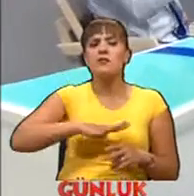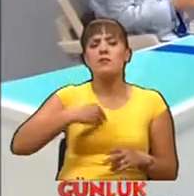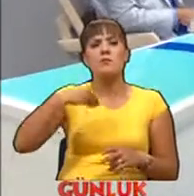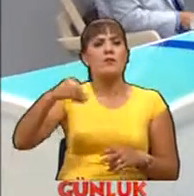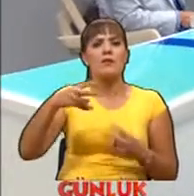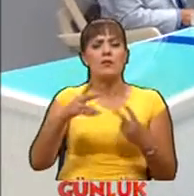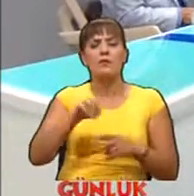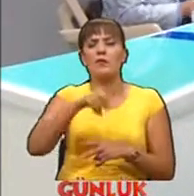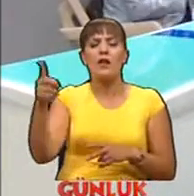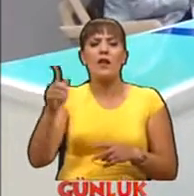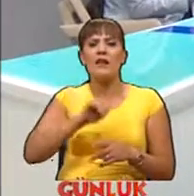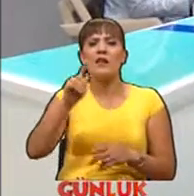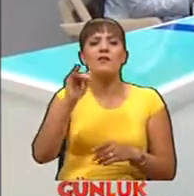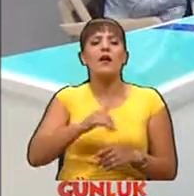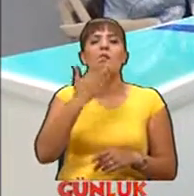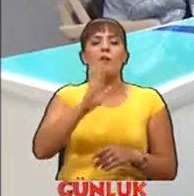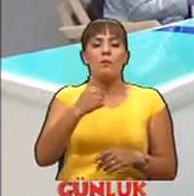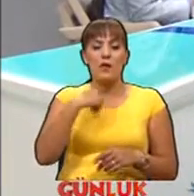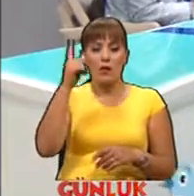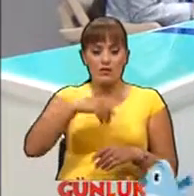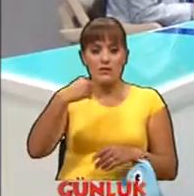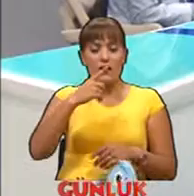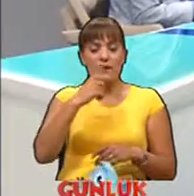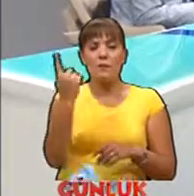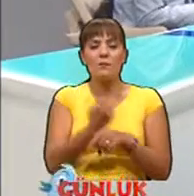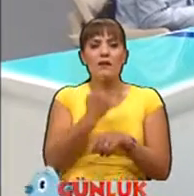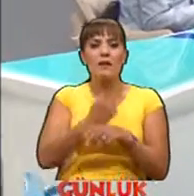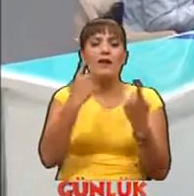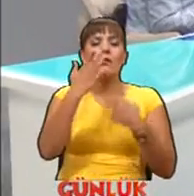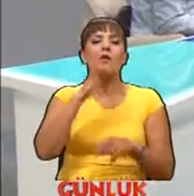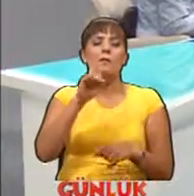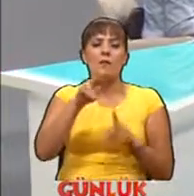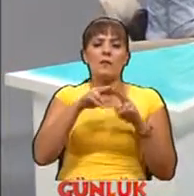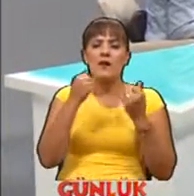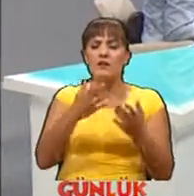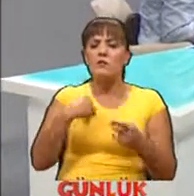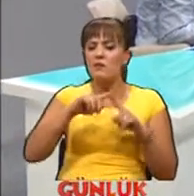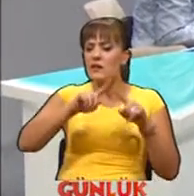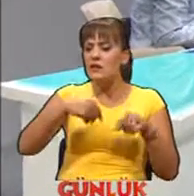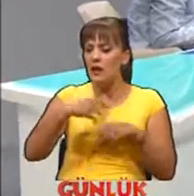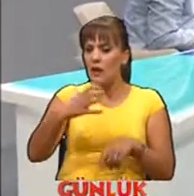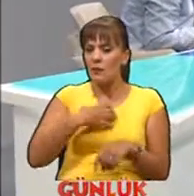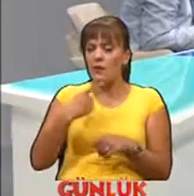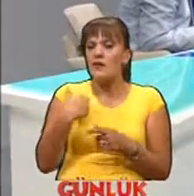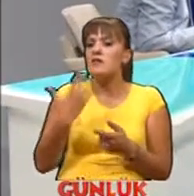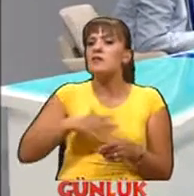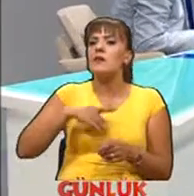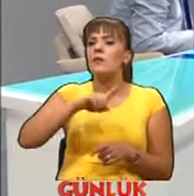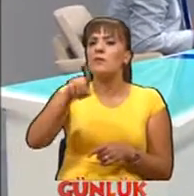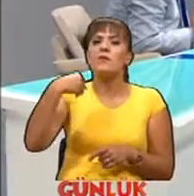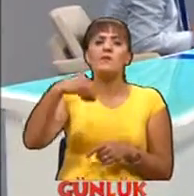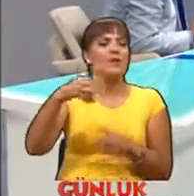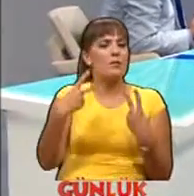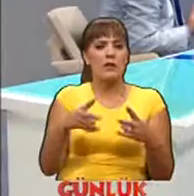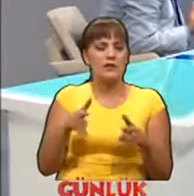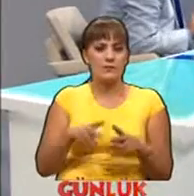hangisine istersen. Diğerlerine itiraz hakkı. Bana öncelikle sat diye bir yetkisi yok. Bir mirasçı miras hissesini dilediği diğer mirasçılardan